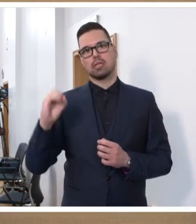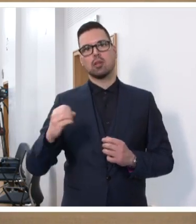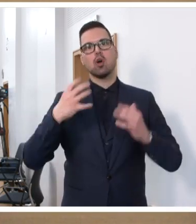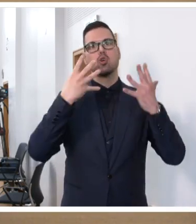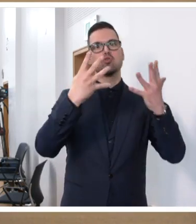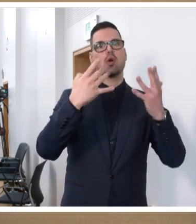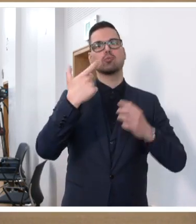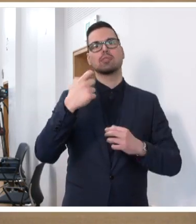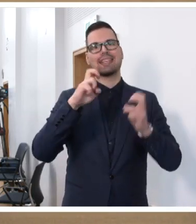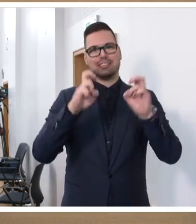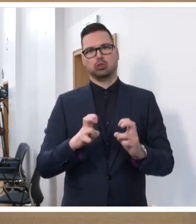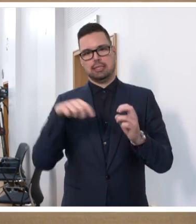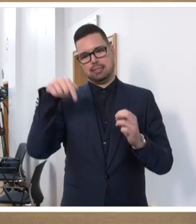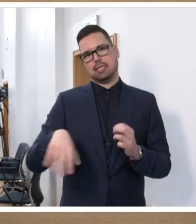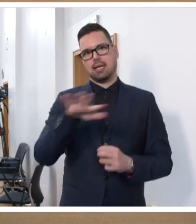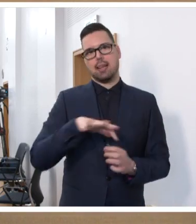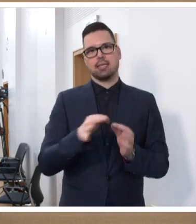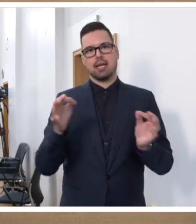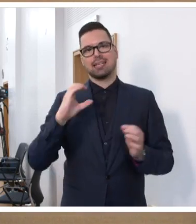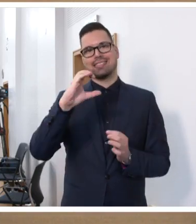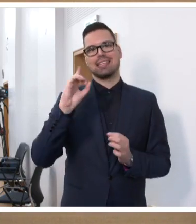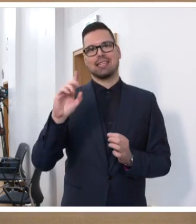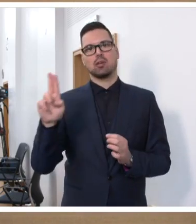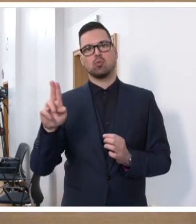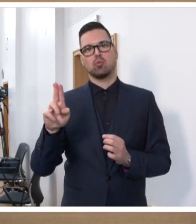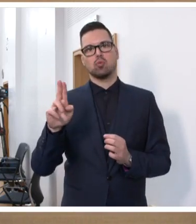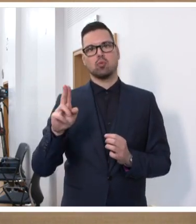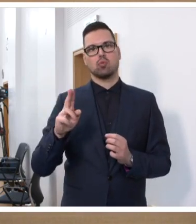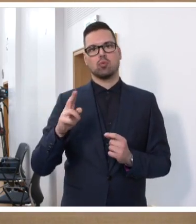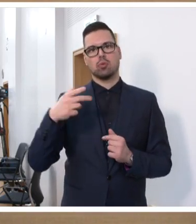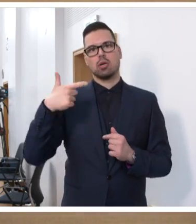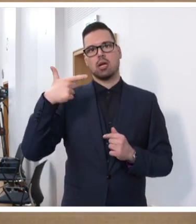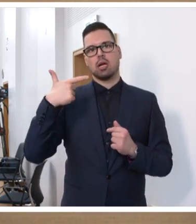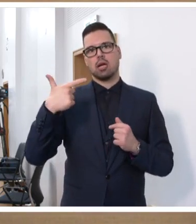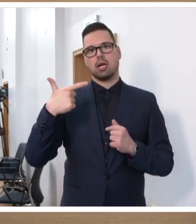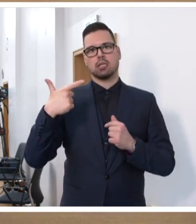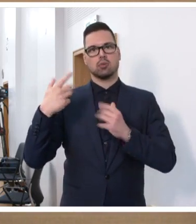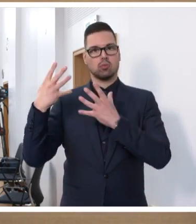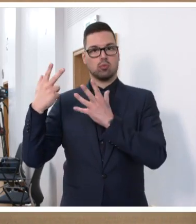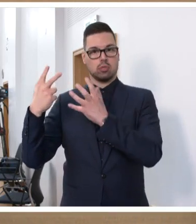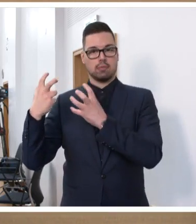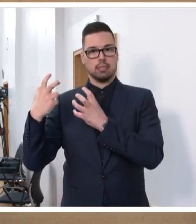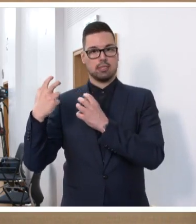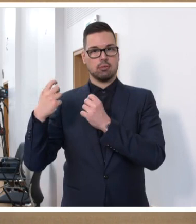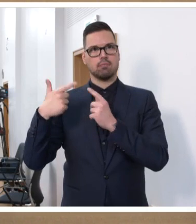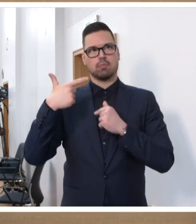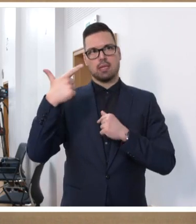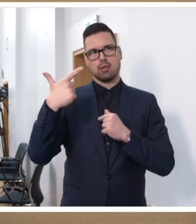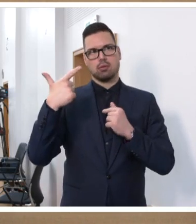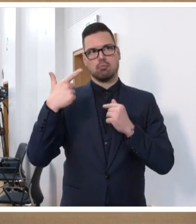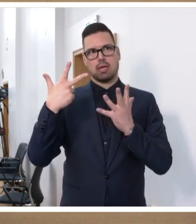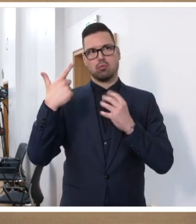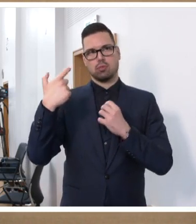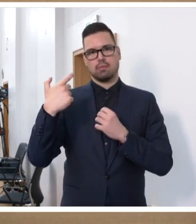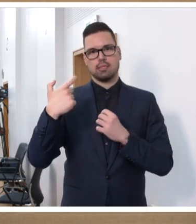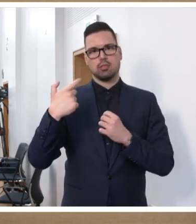29 Landtagssitze. Die CDU aus 28,5% 19 Landtagssitze und wir bekamen für unsere